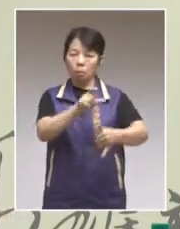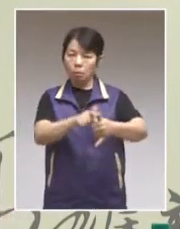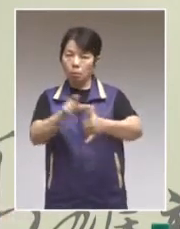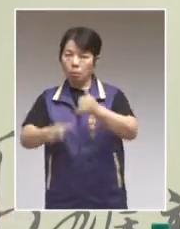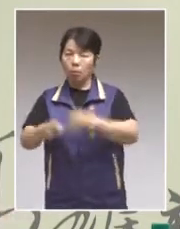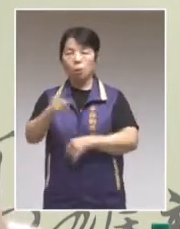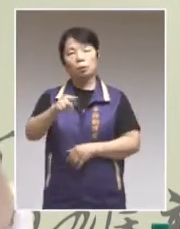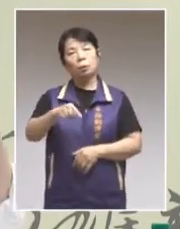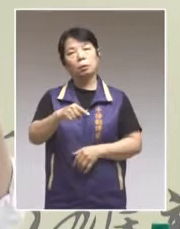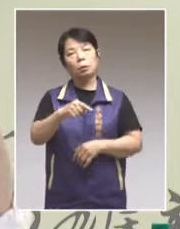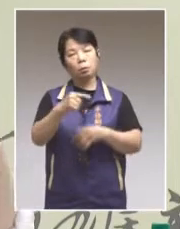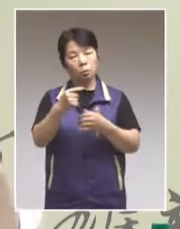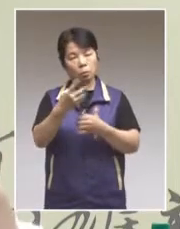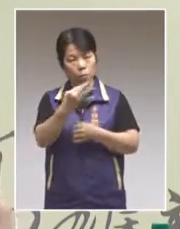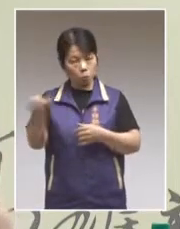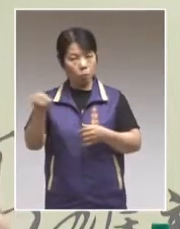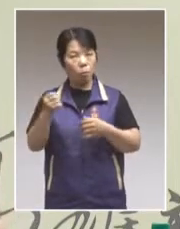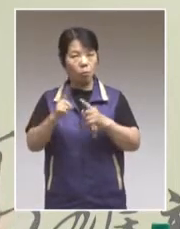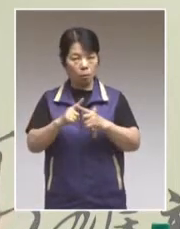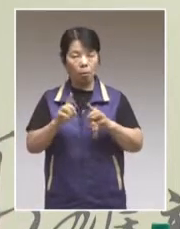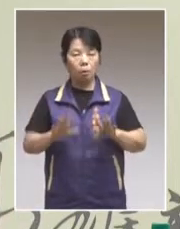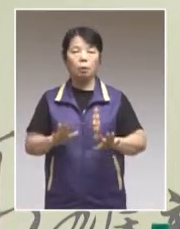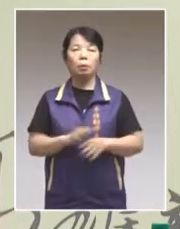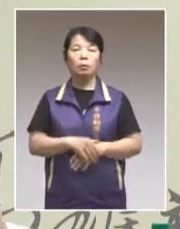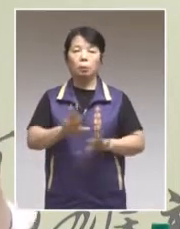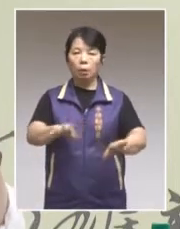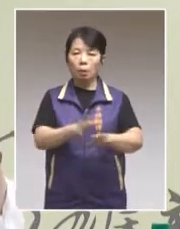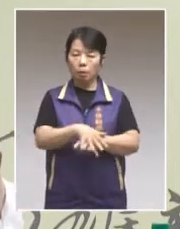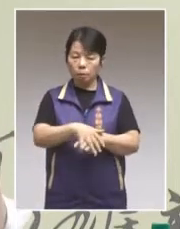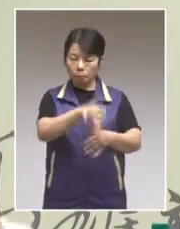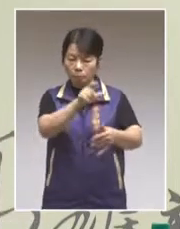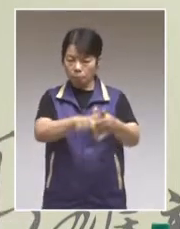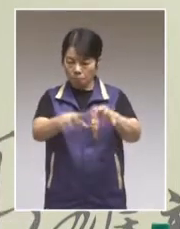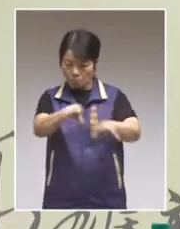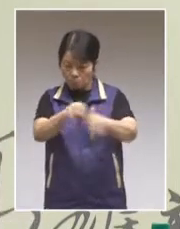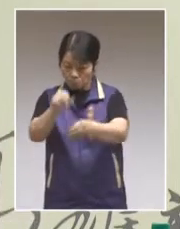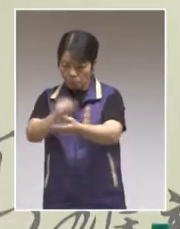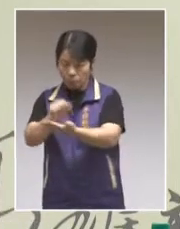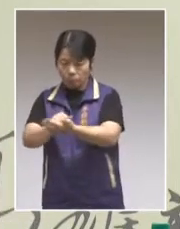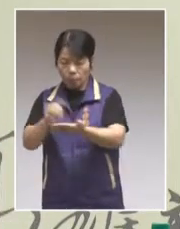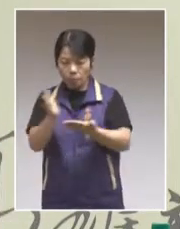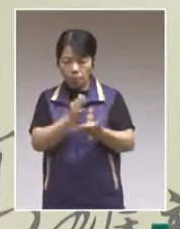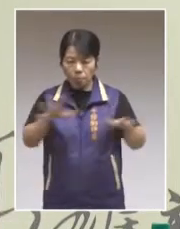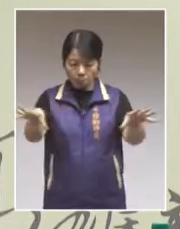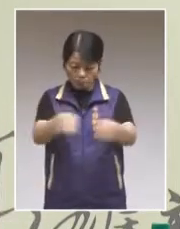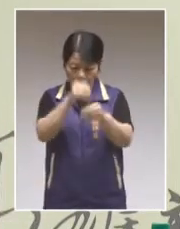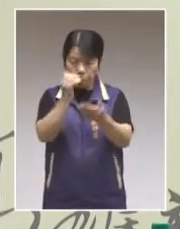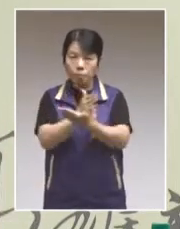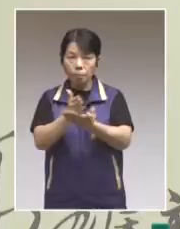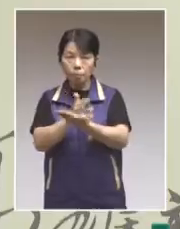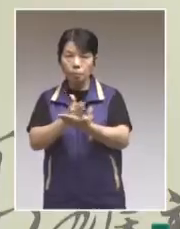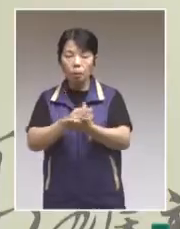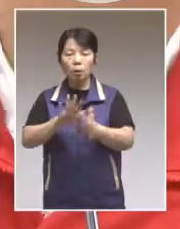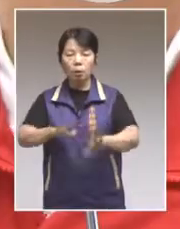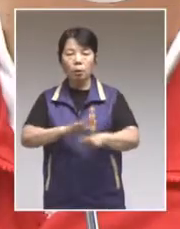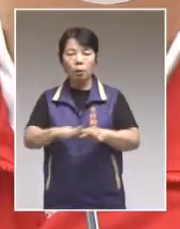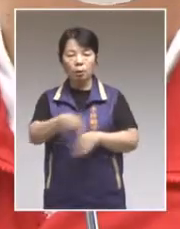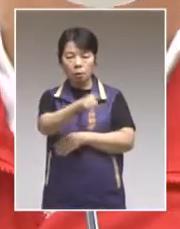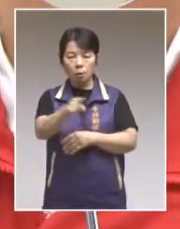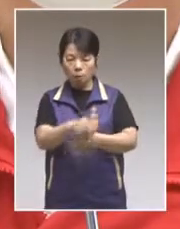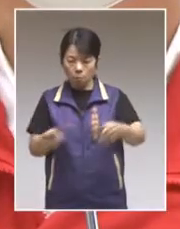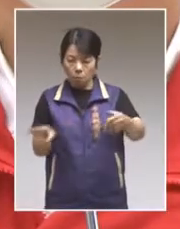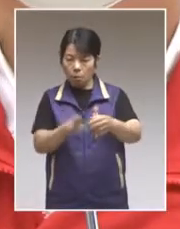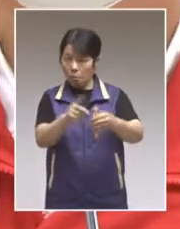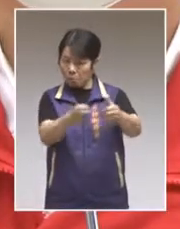有1000多位，我们还是要把这个个别的资料然后做一个判断，好，所以你会比我们更早收到